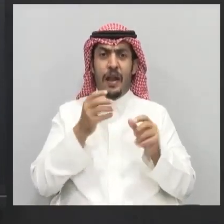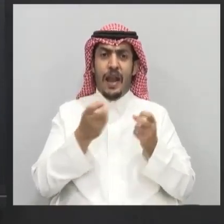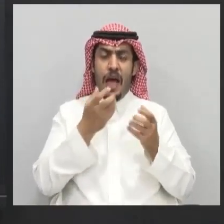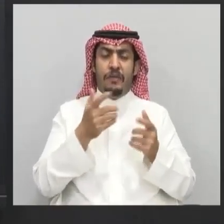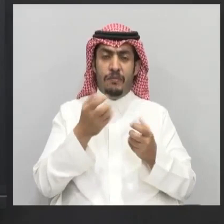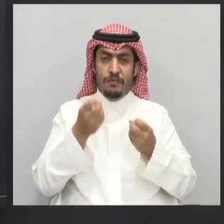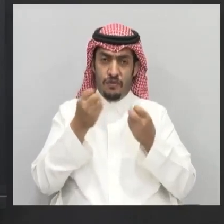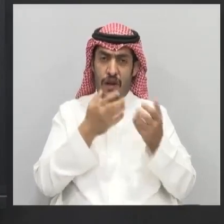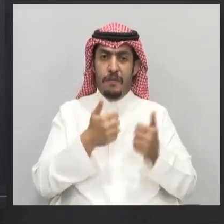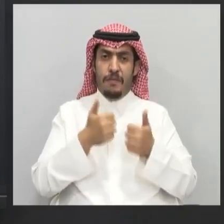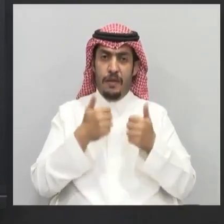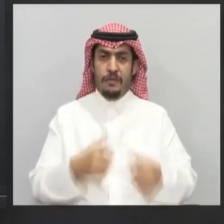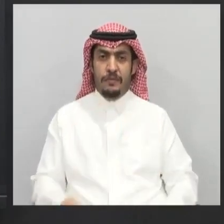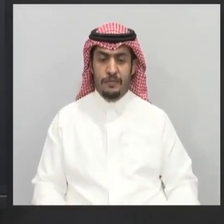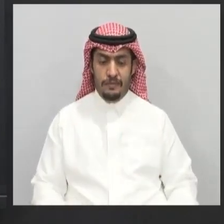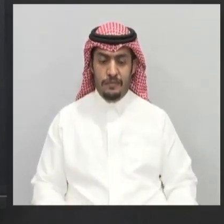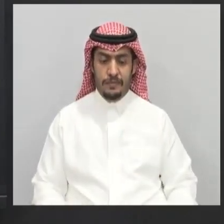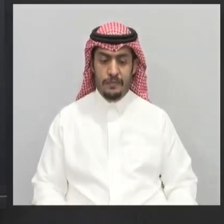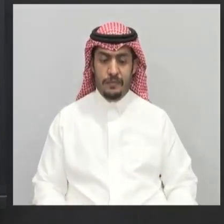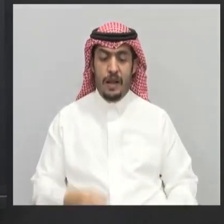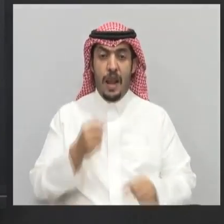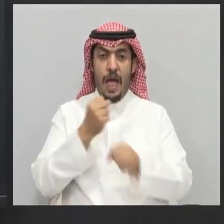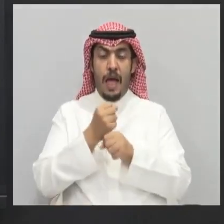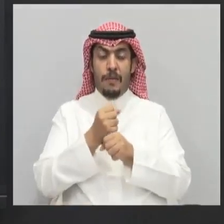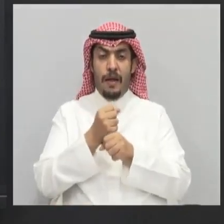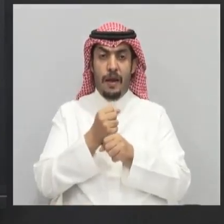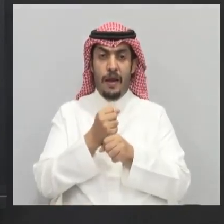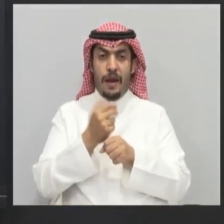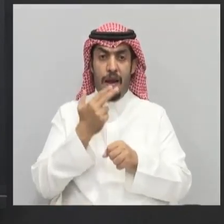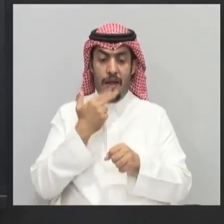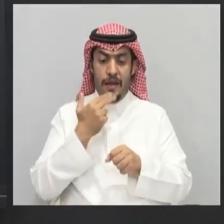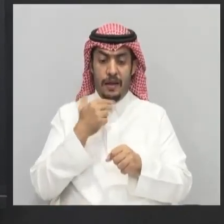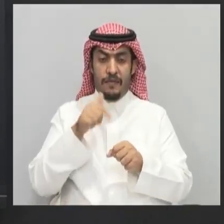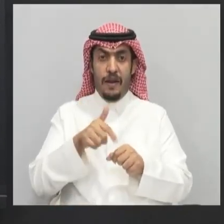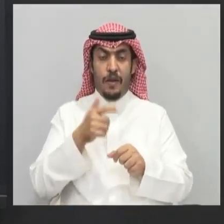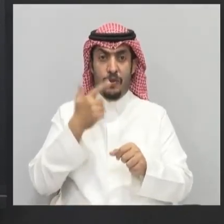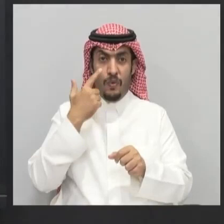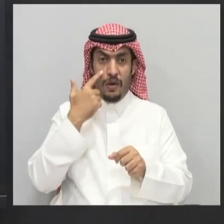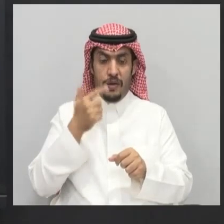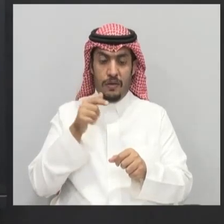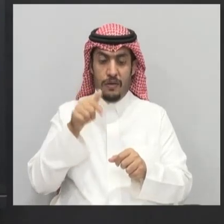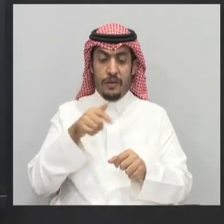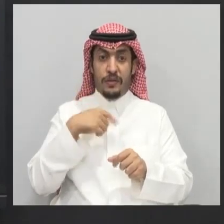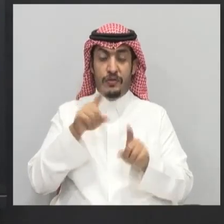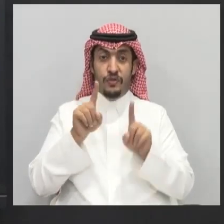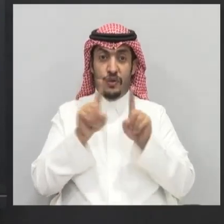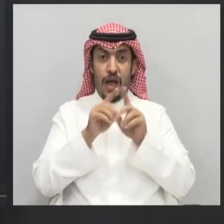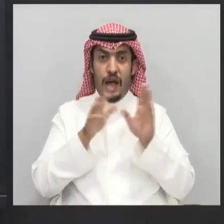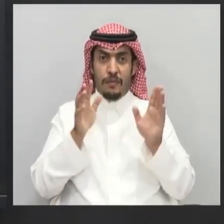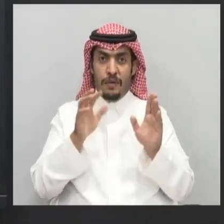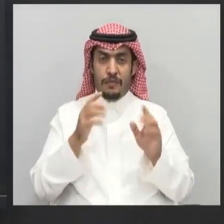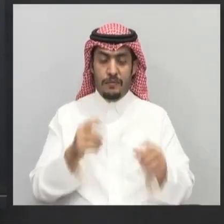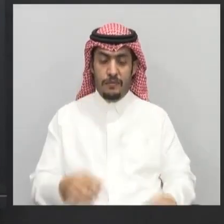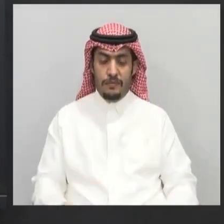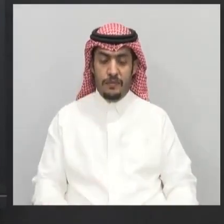ويدخله الجنه واما الاعمال التي عملها في الدنيا فان صاحب الشرك الاكبر